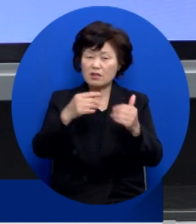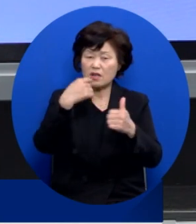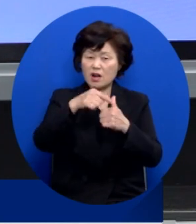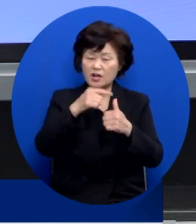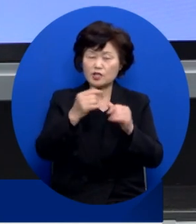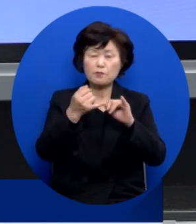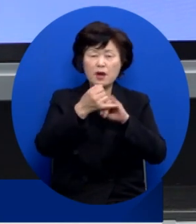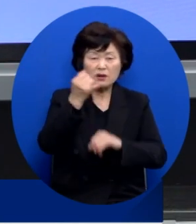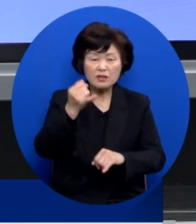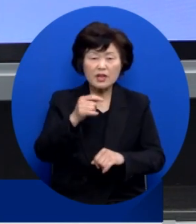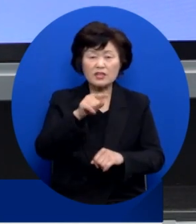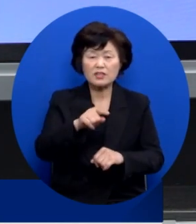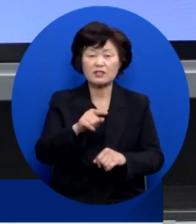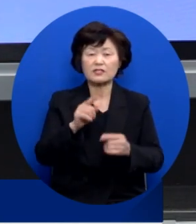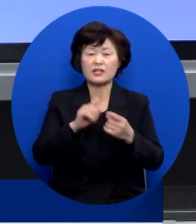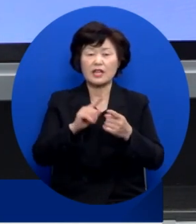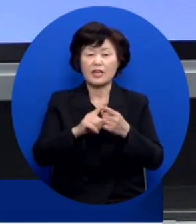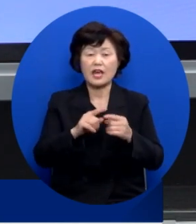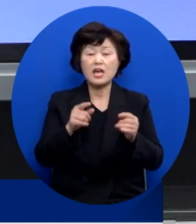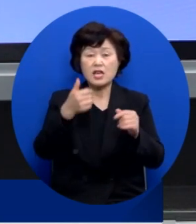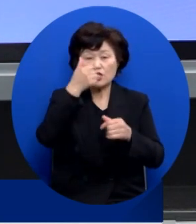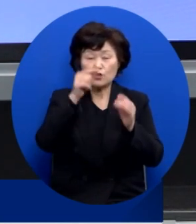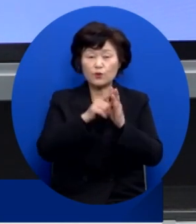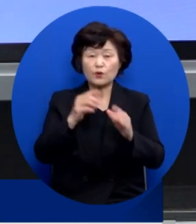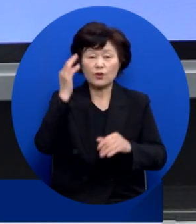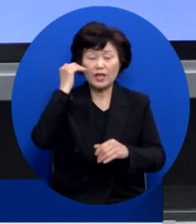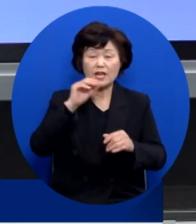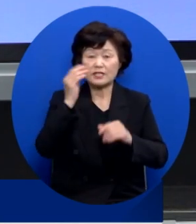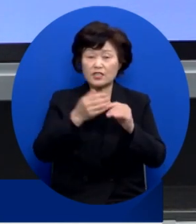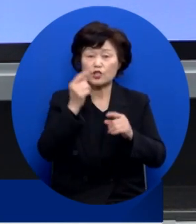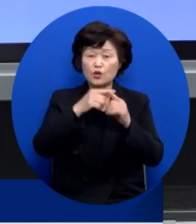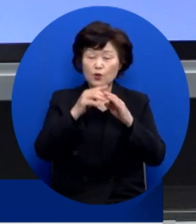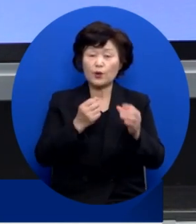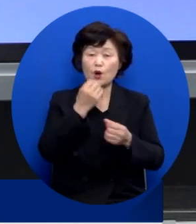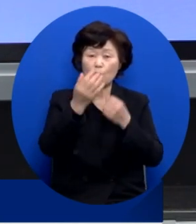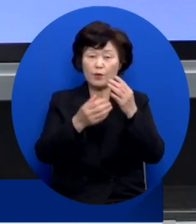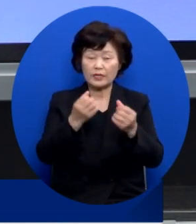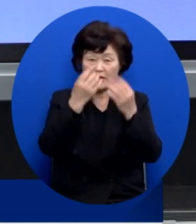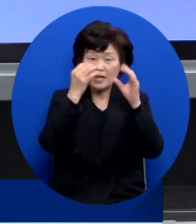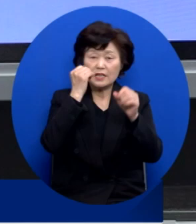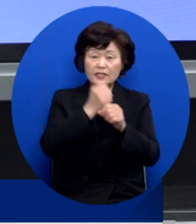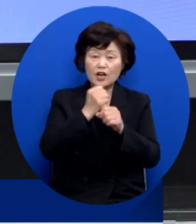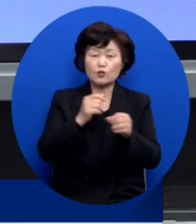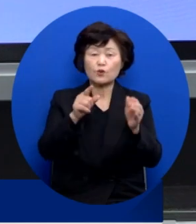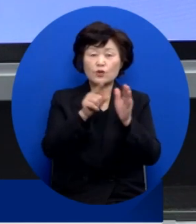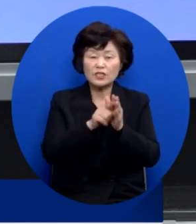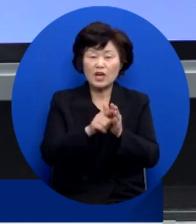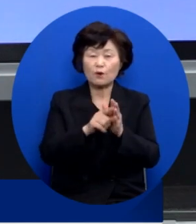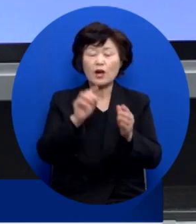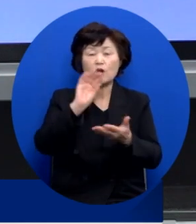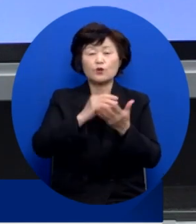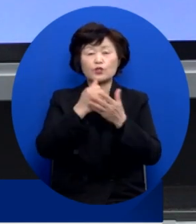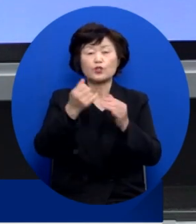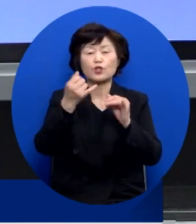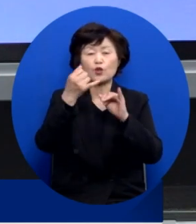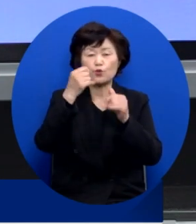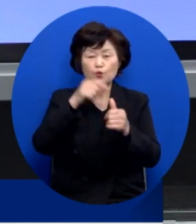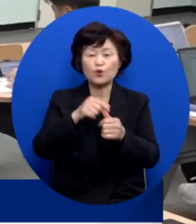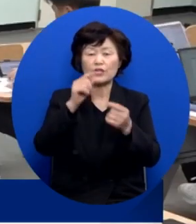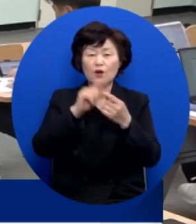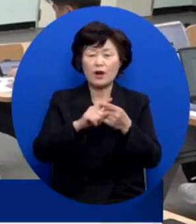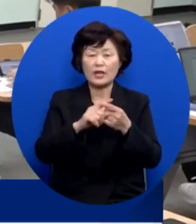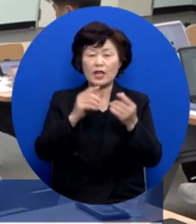기독교 대한 성결교회가 고백하는 창조신앙과 그리스도의 구원에 관한 고백과 일치하지 않음을